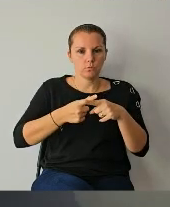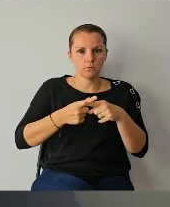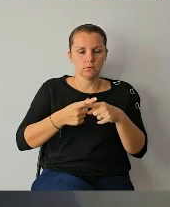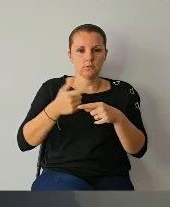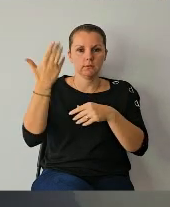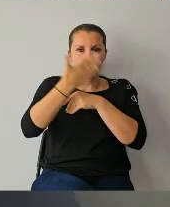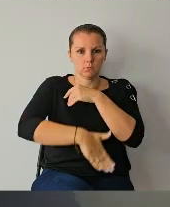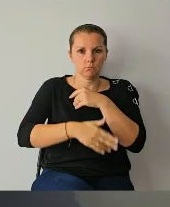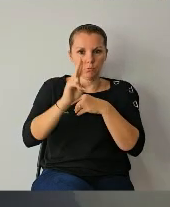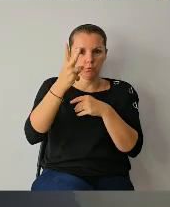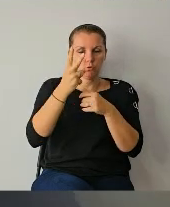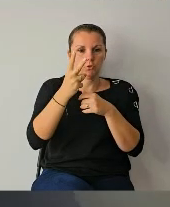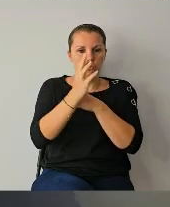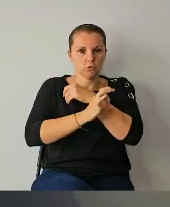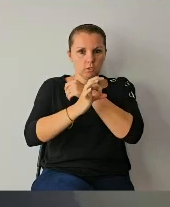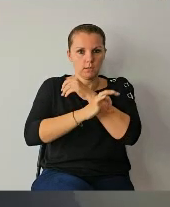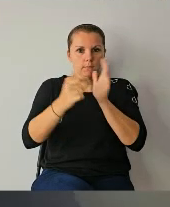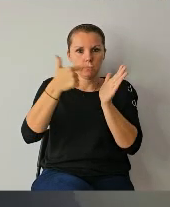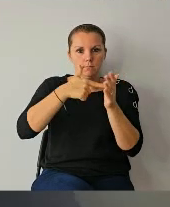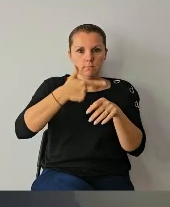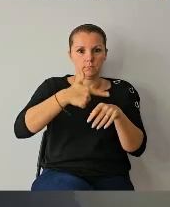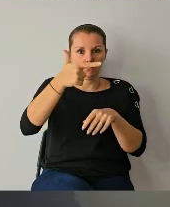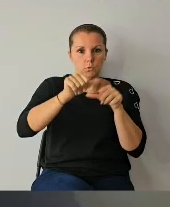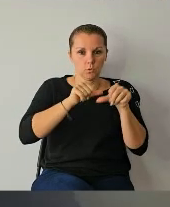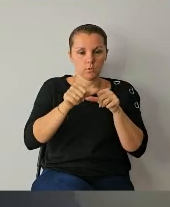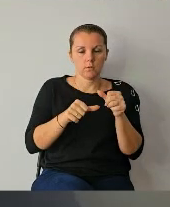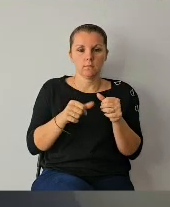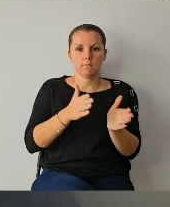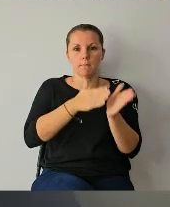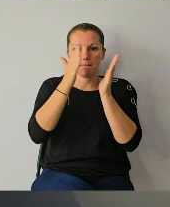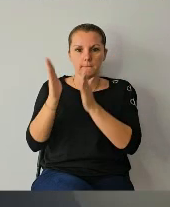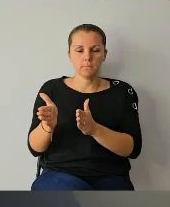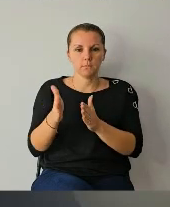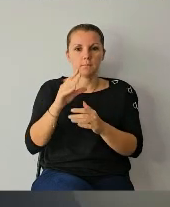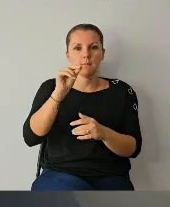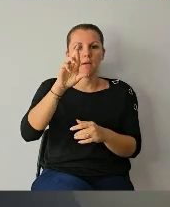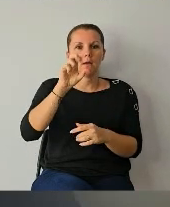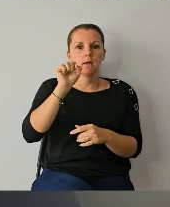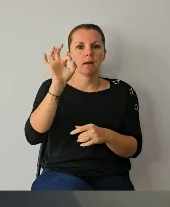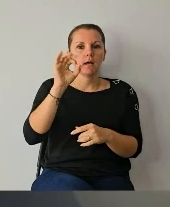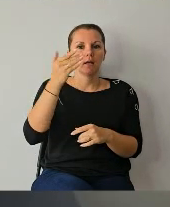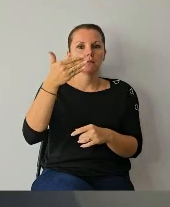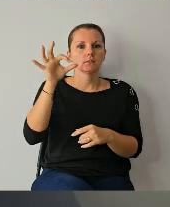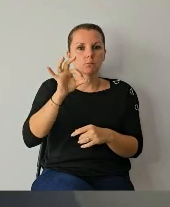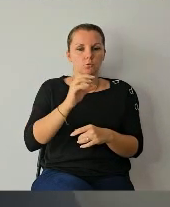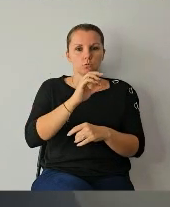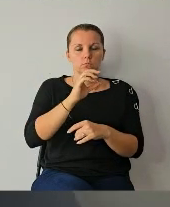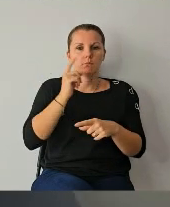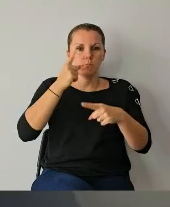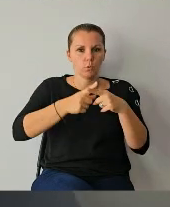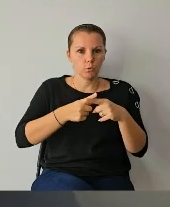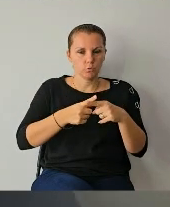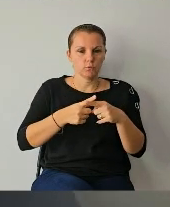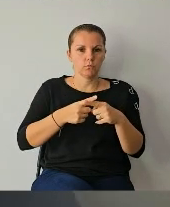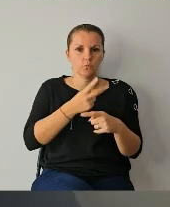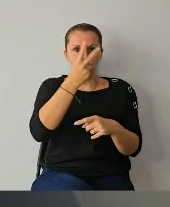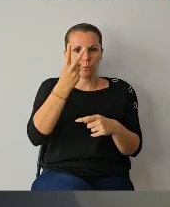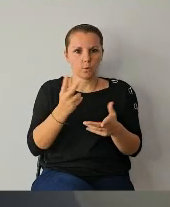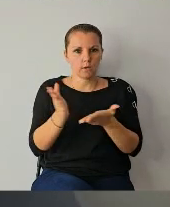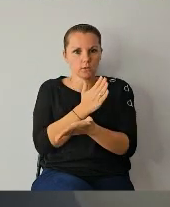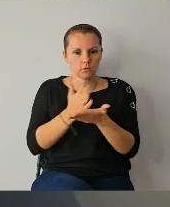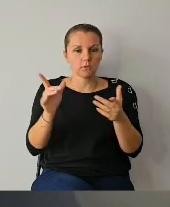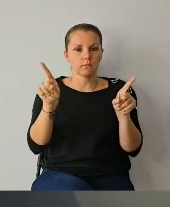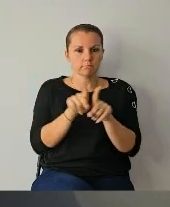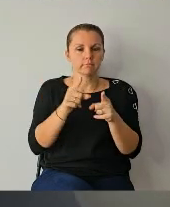2 sierpnia 2022 roku. Kolejny był Erasmus Plus z nowym spojrzeniem w drugą dekadę. Też realizowany przez liceum